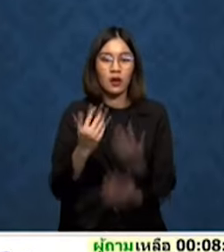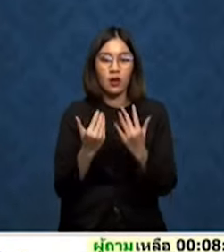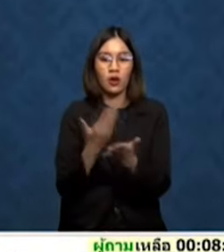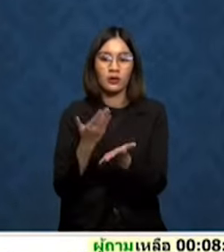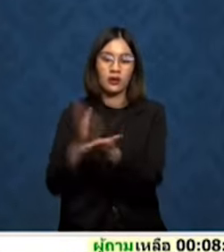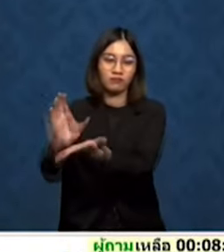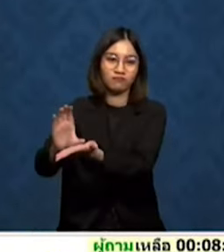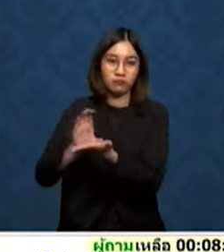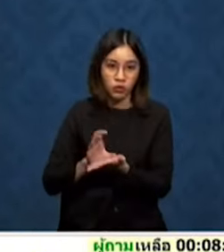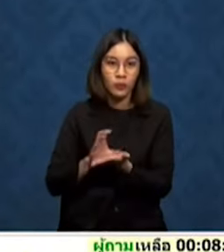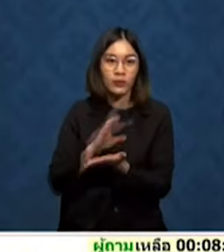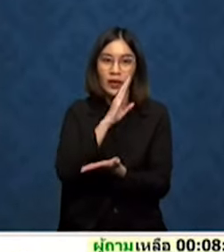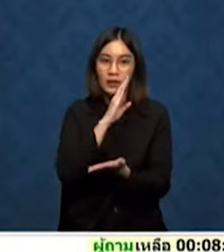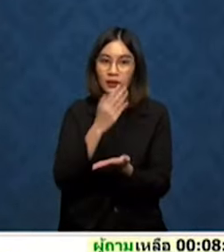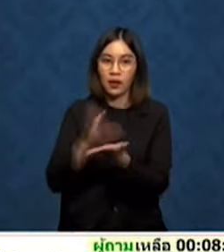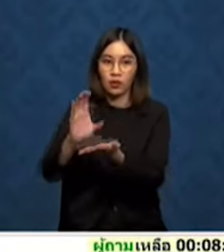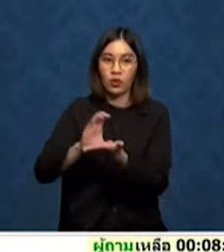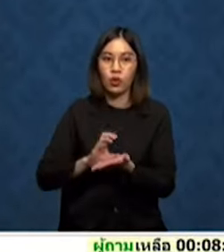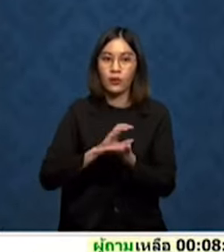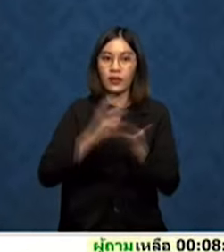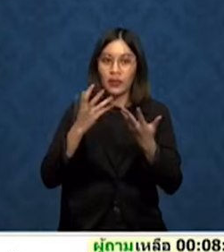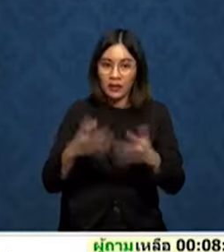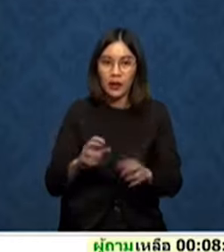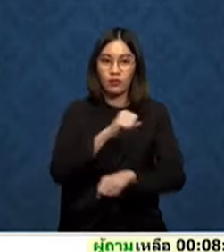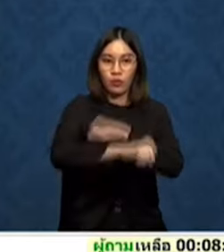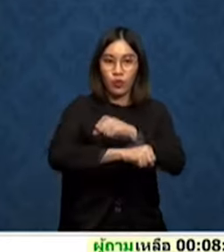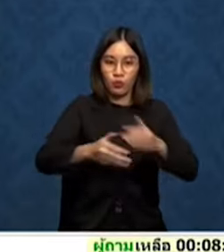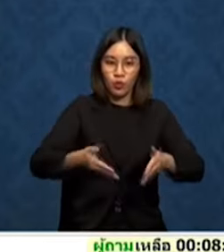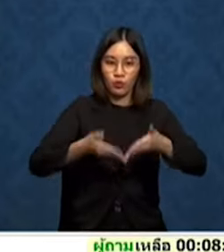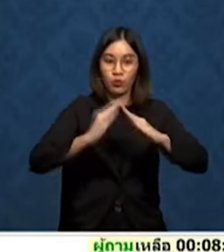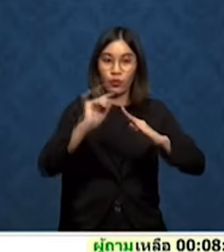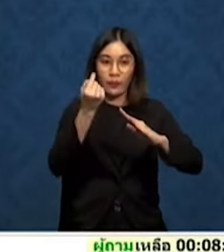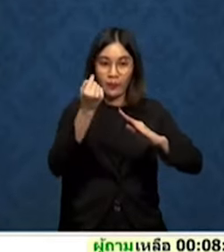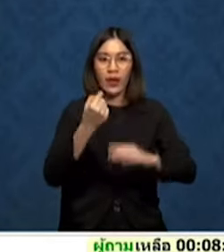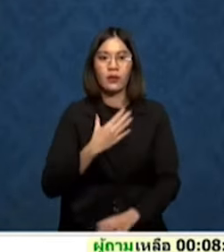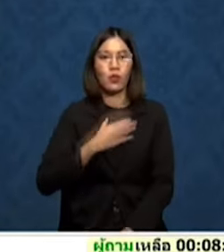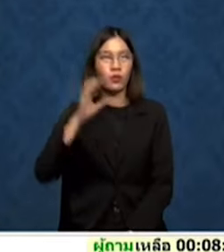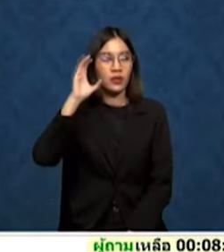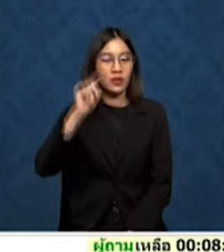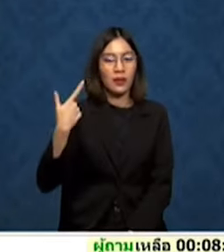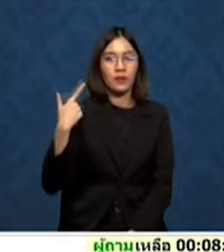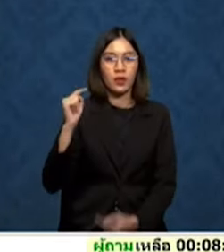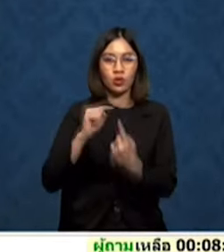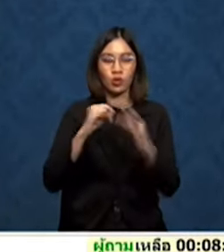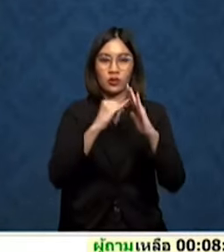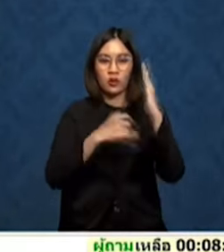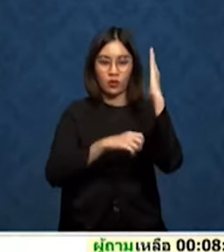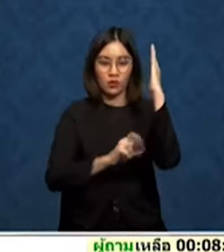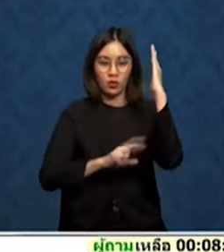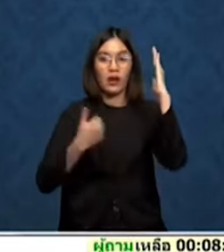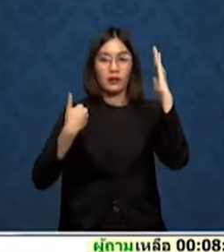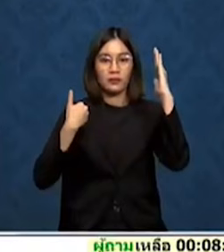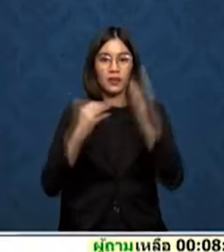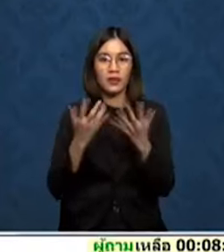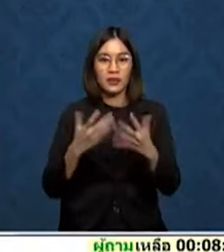ประมาณแล้วก็ถ้าเราได้งบประมาณเมื่อไหร่เราก็จะทำการก่อสร้างนะครับซึ่งซึ่งผมเชื่อว่าจะเป็นประโยชน์กับพี่น้องจังหวัดสุราษฎร์ธานีนอกจากนี้